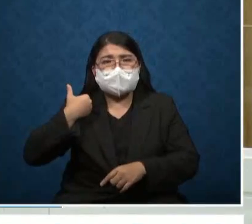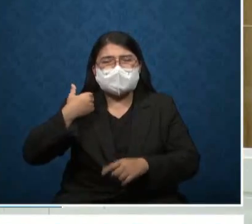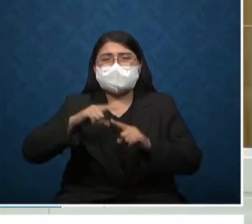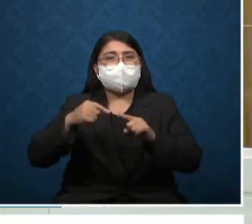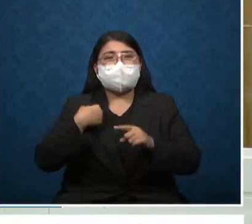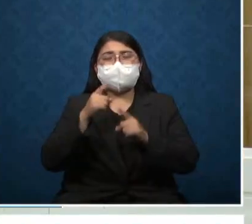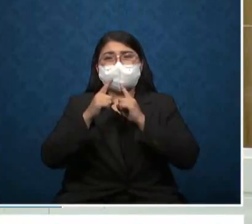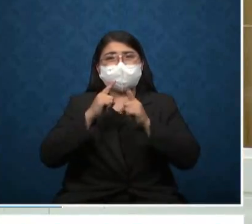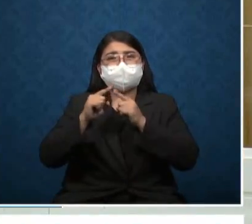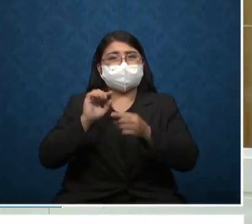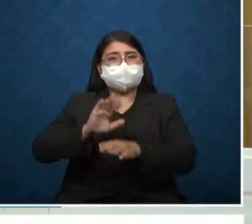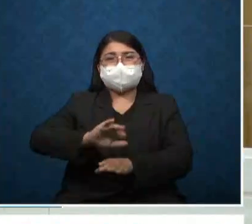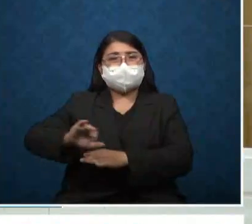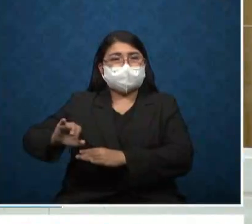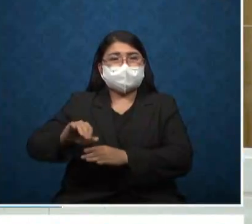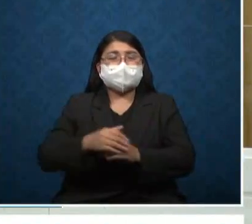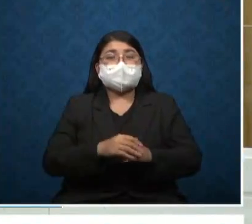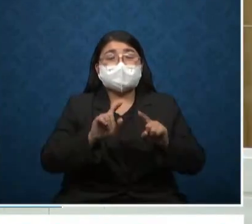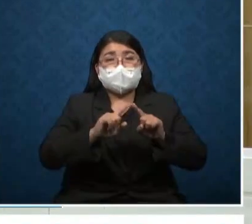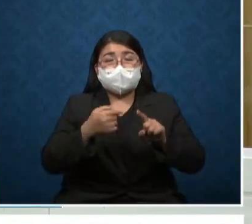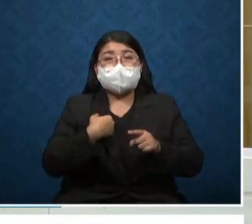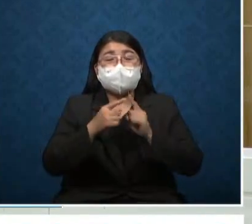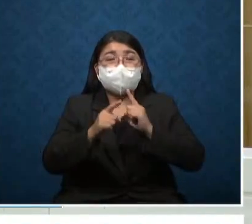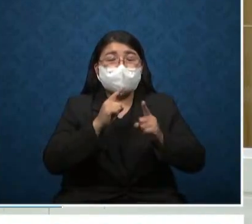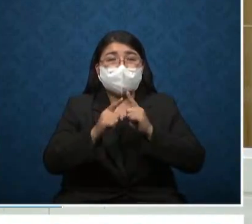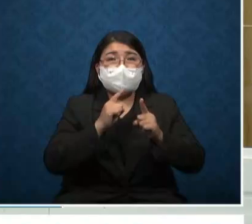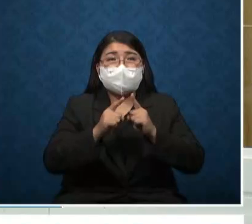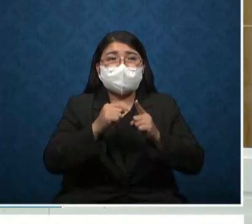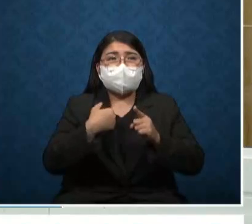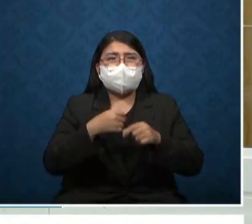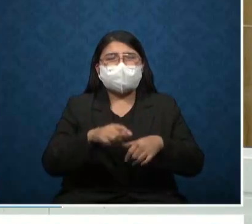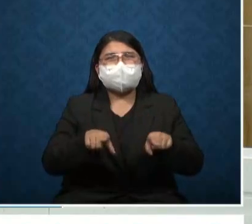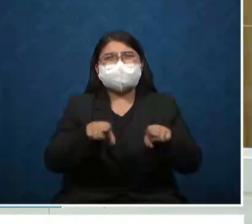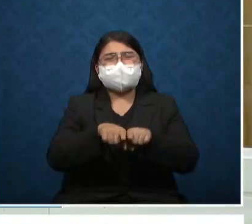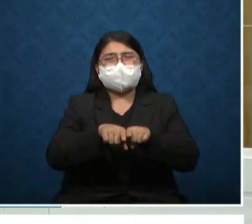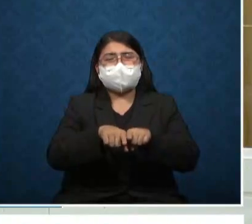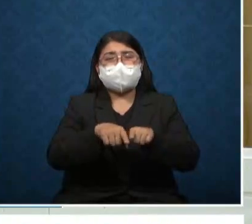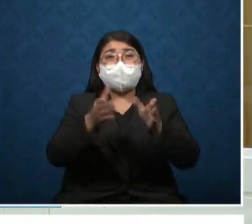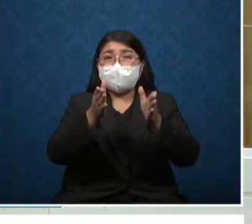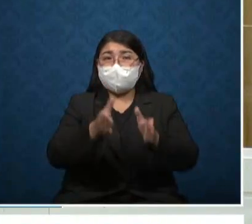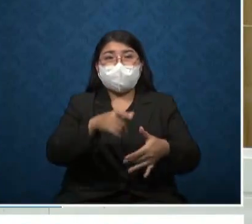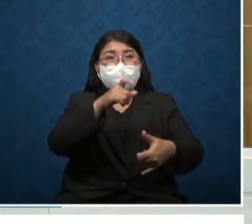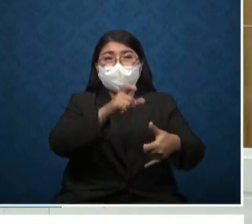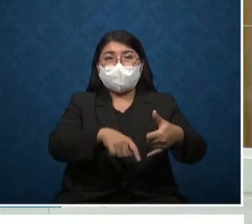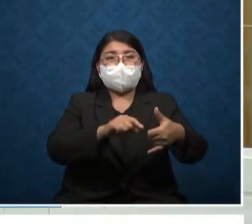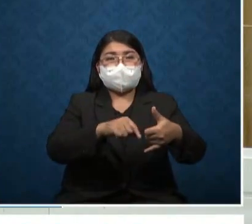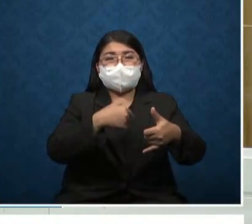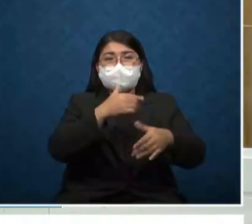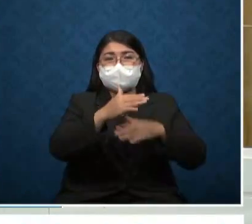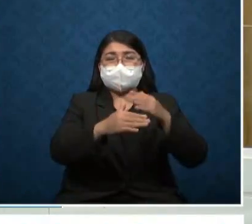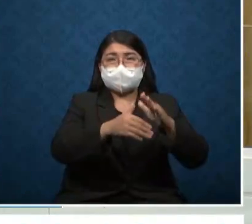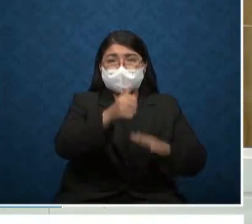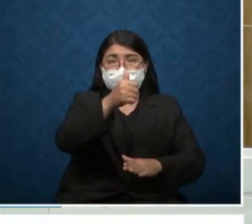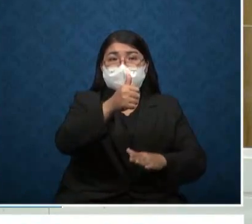ไดพดถึงแต่เรากำลงพูดถึงสิ่งที่เป็น FastTag ก็คือคนทเขาได้ประสบความสำเรจของเขาไปเรีบรอยแล้ว